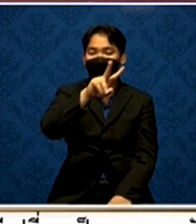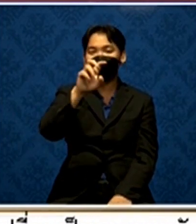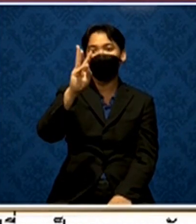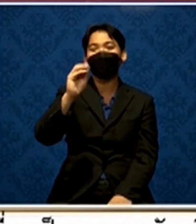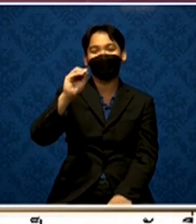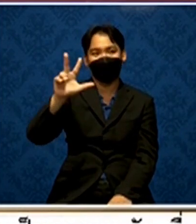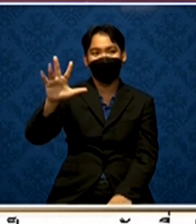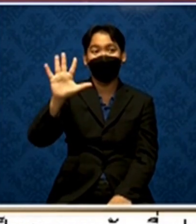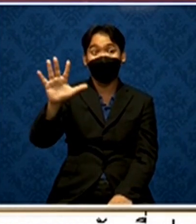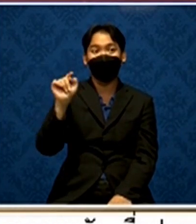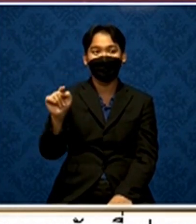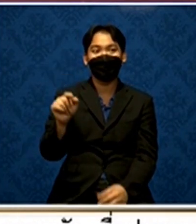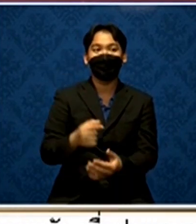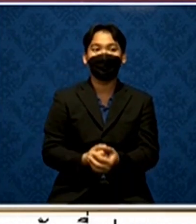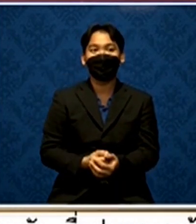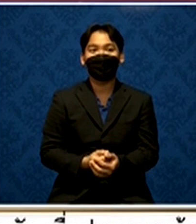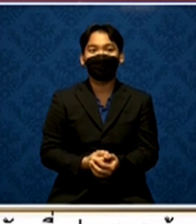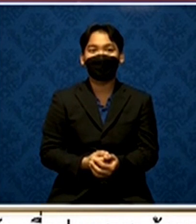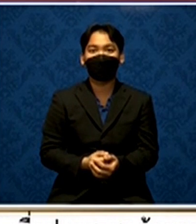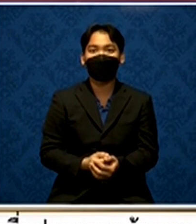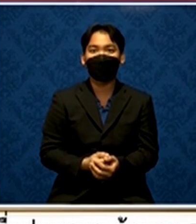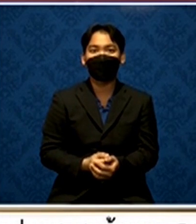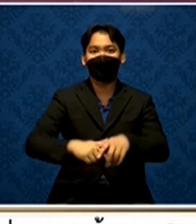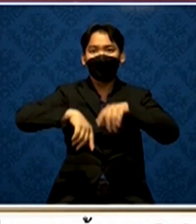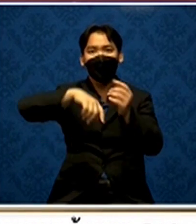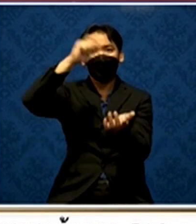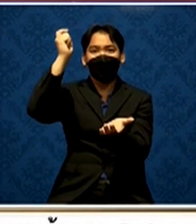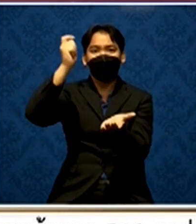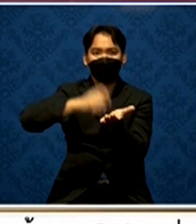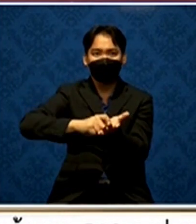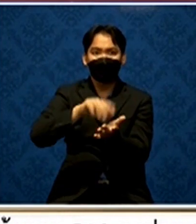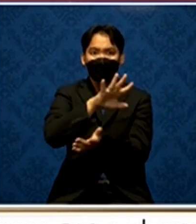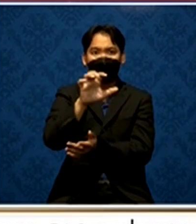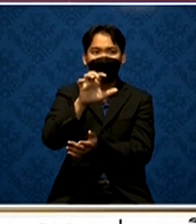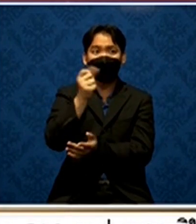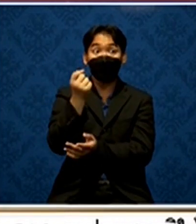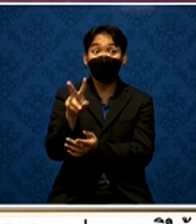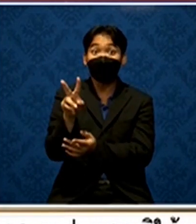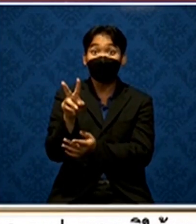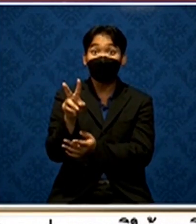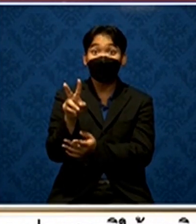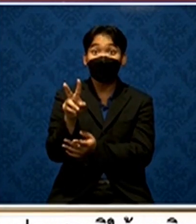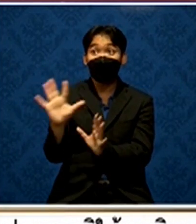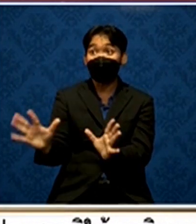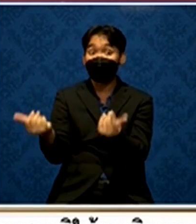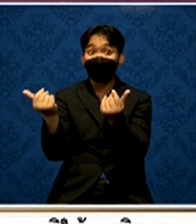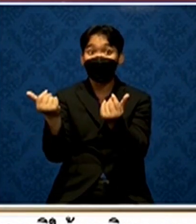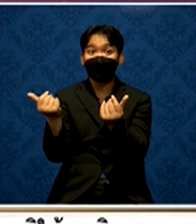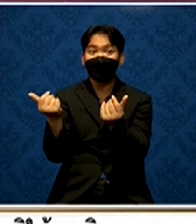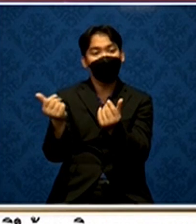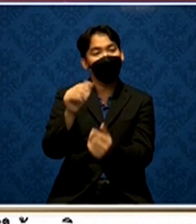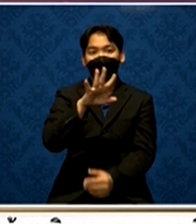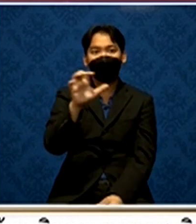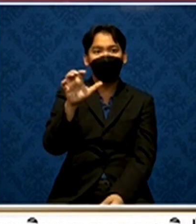จ.แต่มติครม.อนุมัติครับ512แห่งหายไป 2,753 แห่